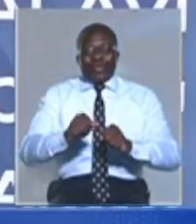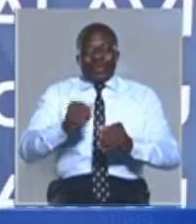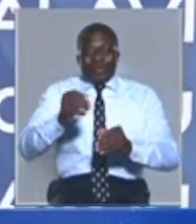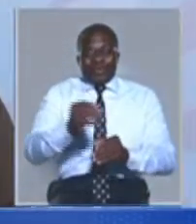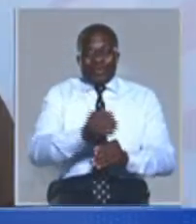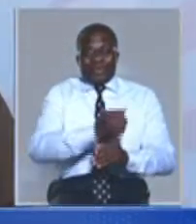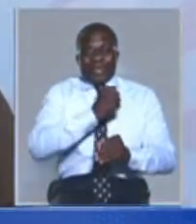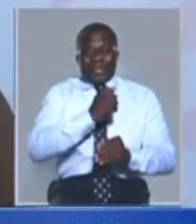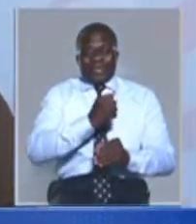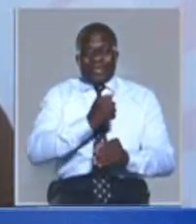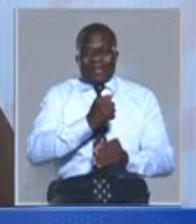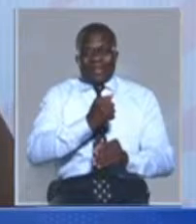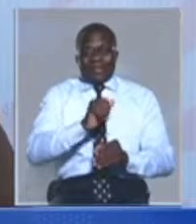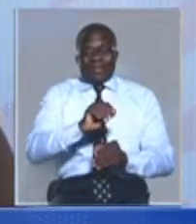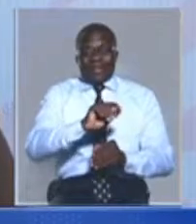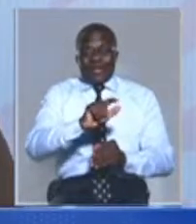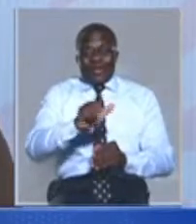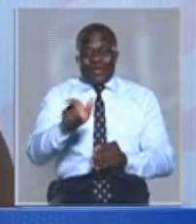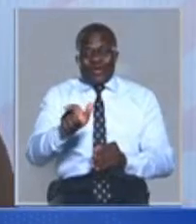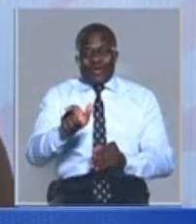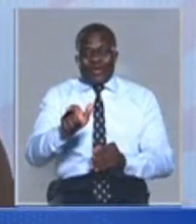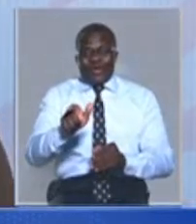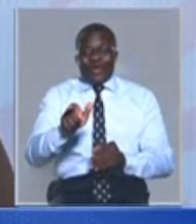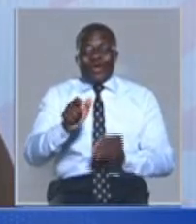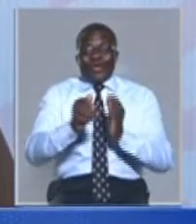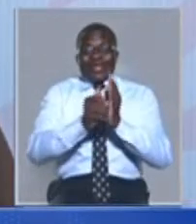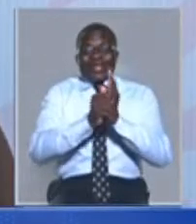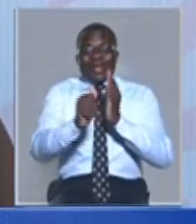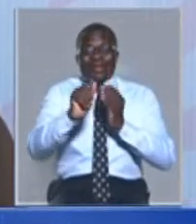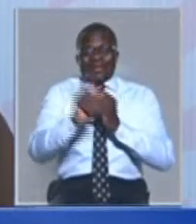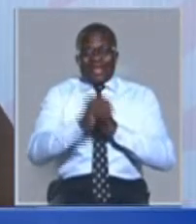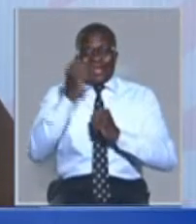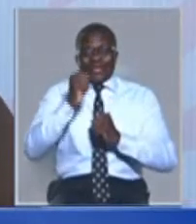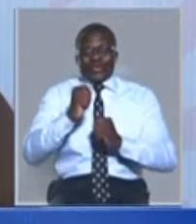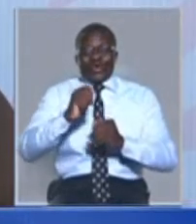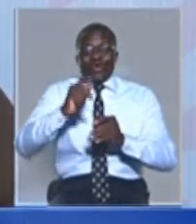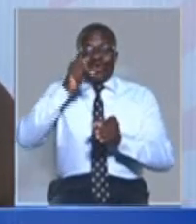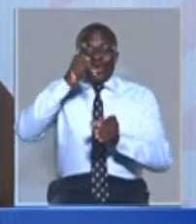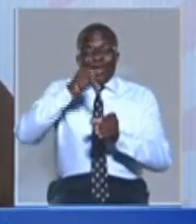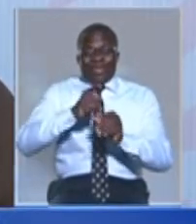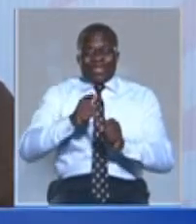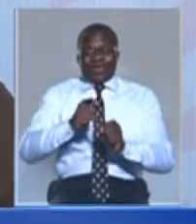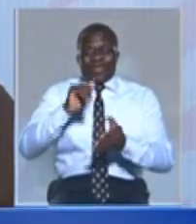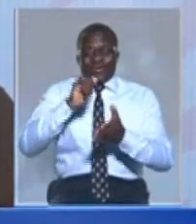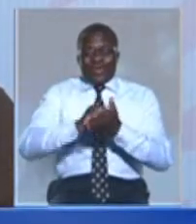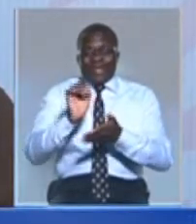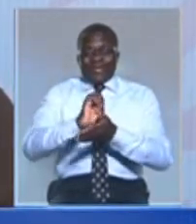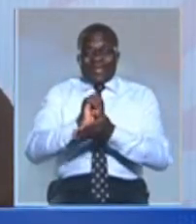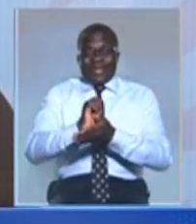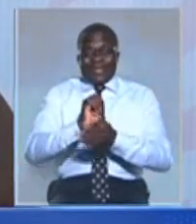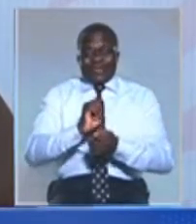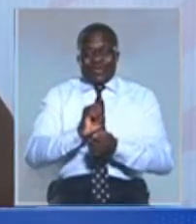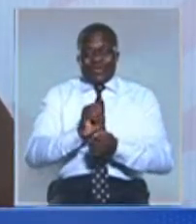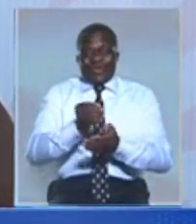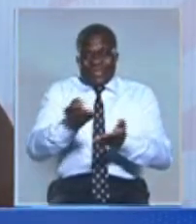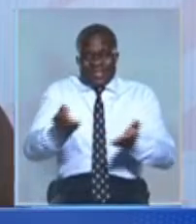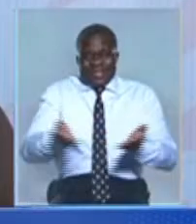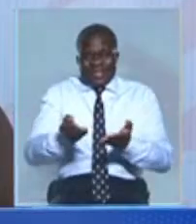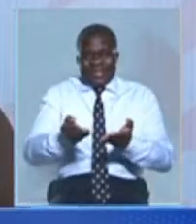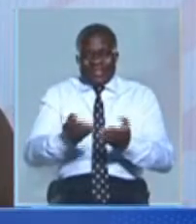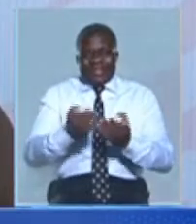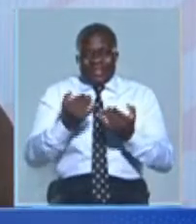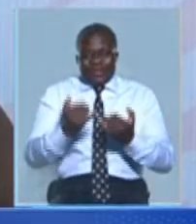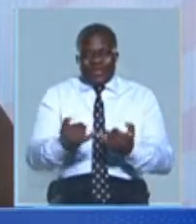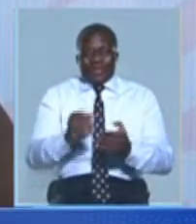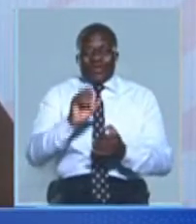décrocher leur qualification pour la participation à cette édition ici